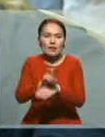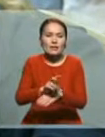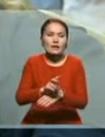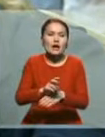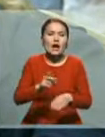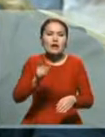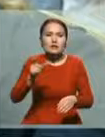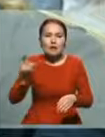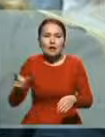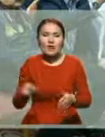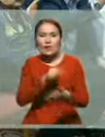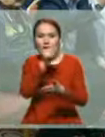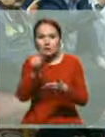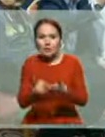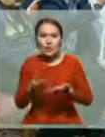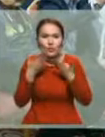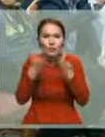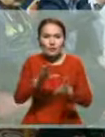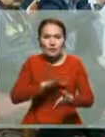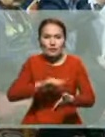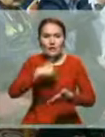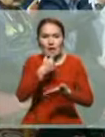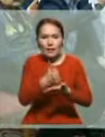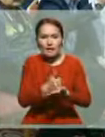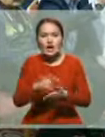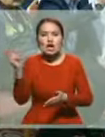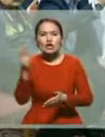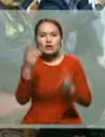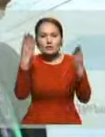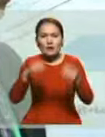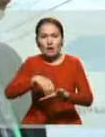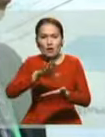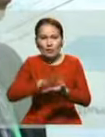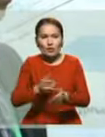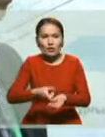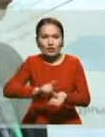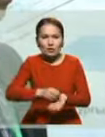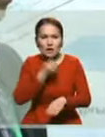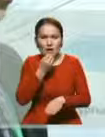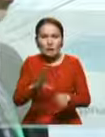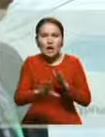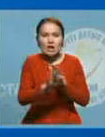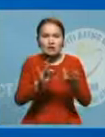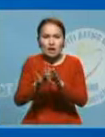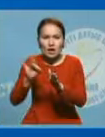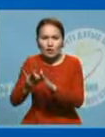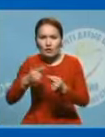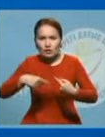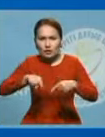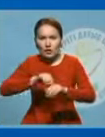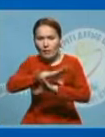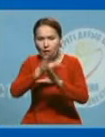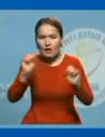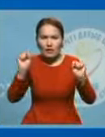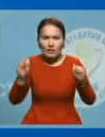сайлаушыларға қалаған сұрағымызды қоя алдық. Ең бастысы сайлаудың жексенбі күнге белгіленгені қандай жақсы. Сайлаушылардың бәріне тегіс дауыс беруге